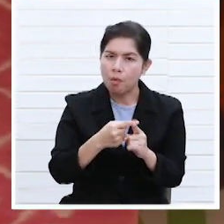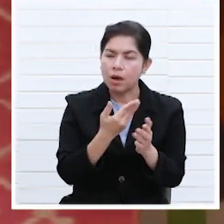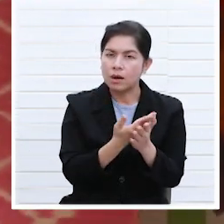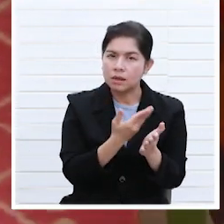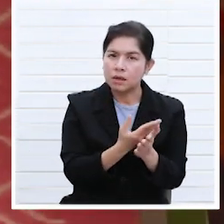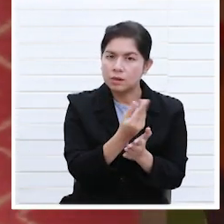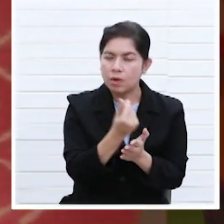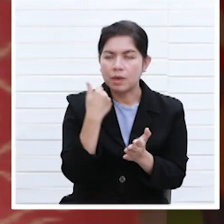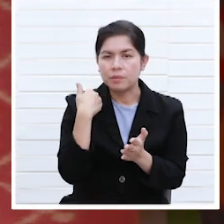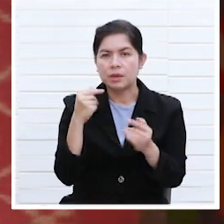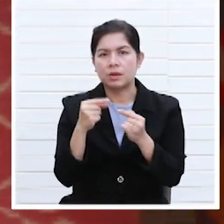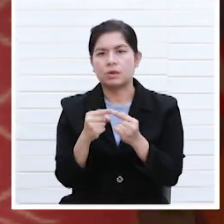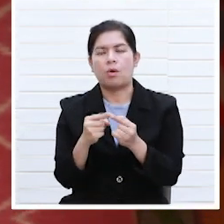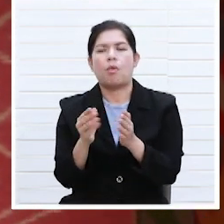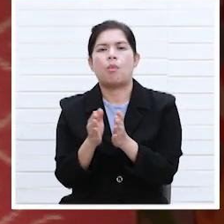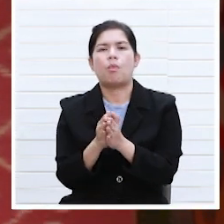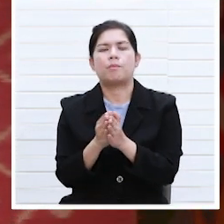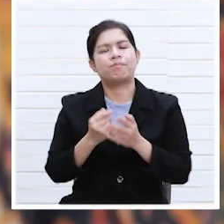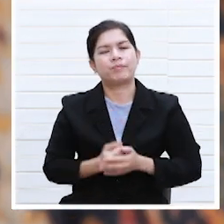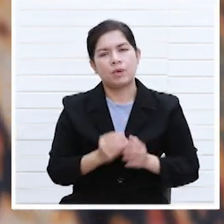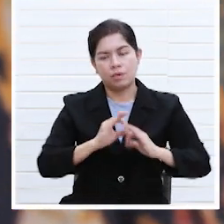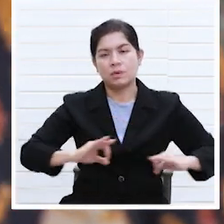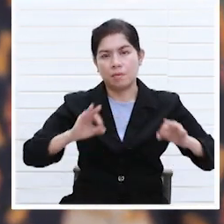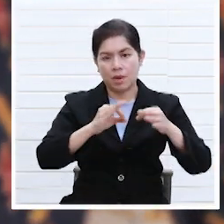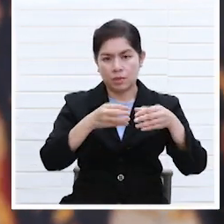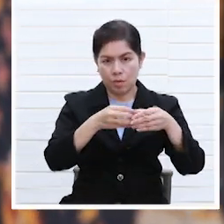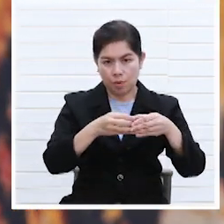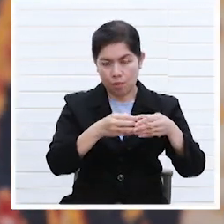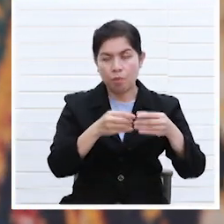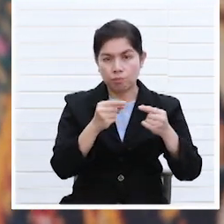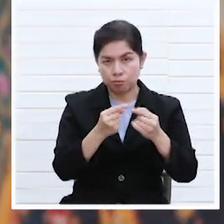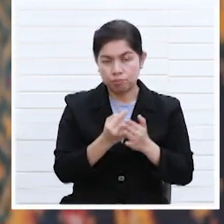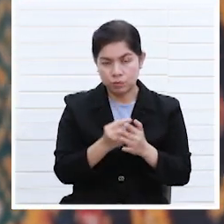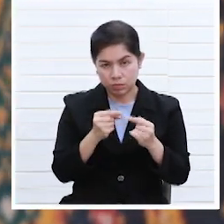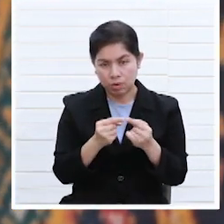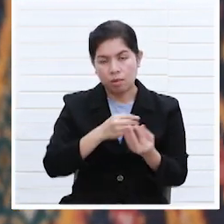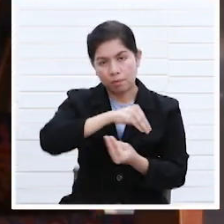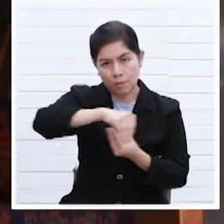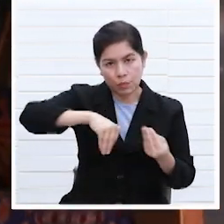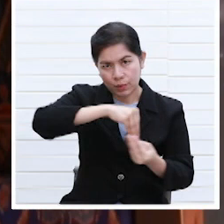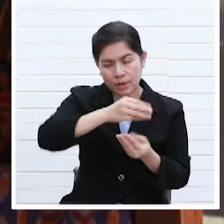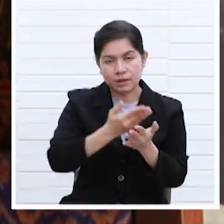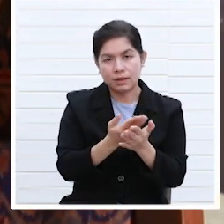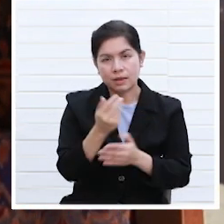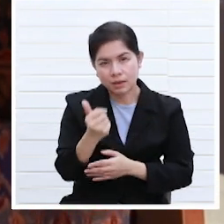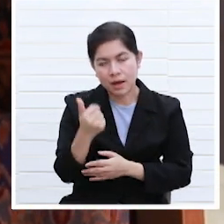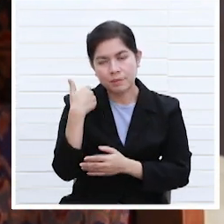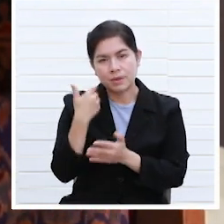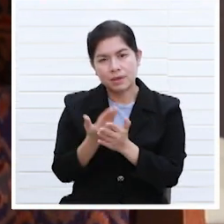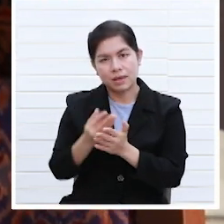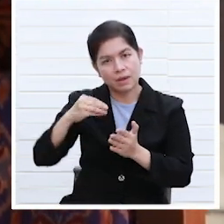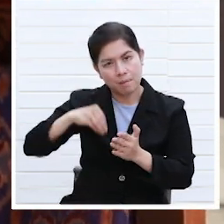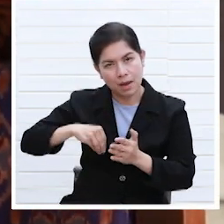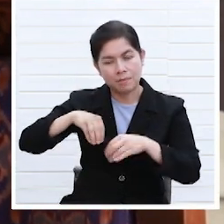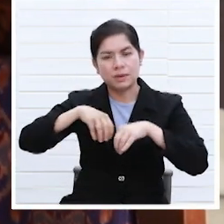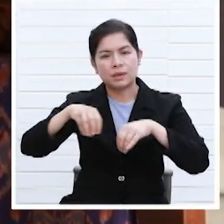ราจะซื้อเขาเท่าไหร่ให้อยู่ได ้ กลุ่มอยู่ได้กลุ่มสามารถทำตลาดได้สามารถมีกำไรมาบริหารจัด